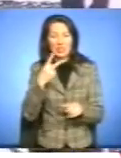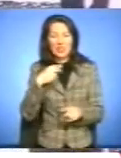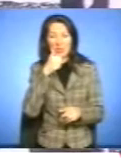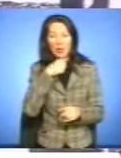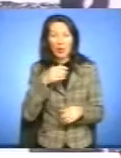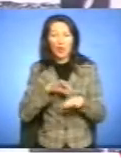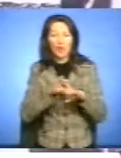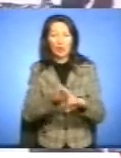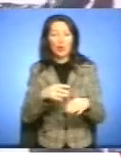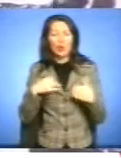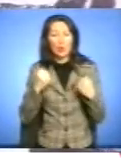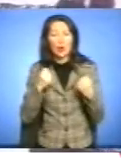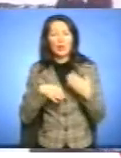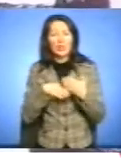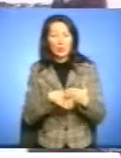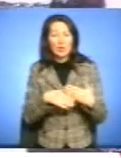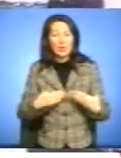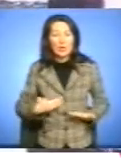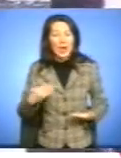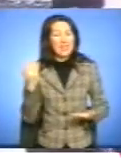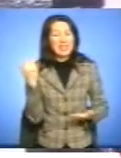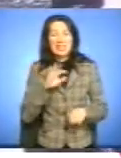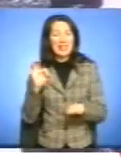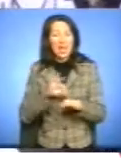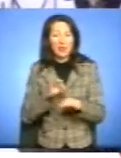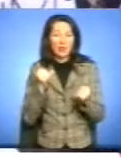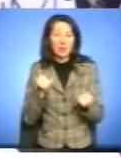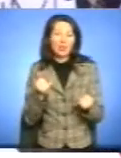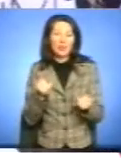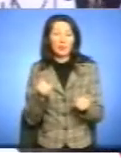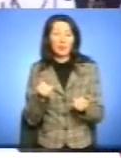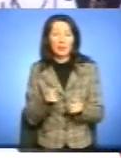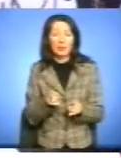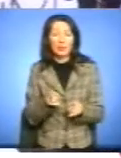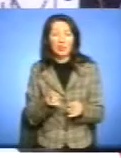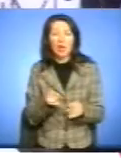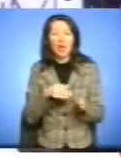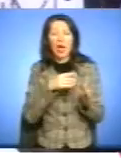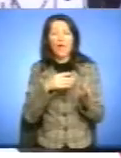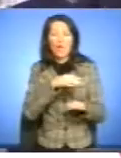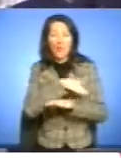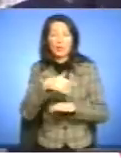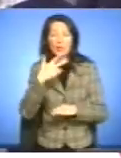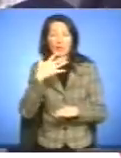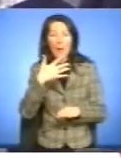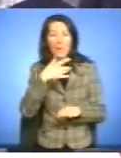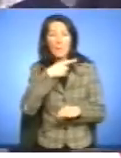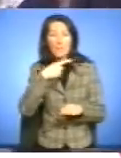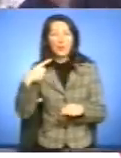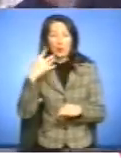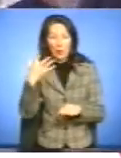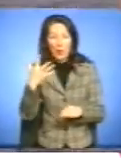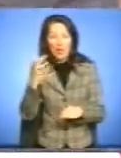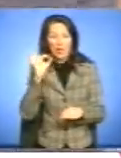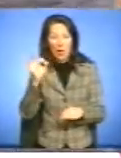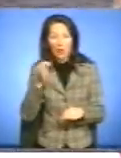життя. Раніше не хворів, добрий час сказати, а зараз тим більше. На вулиці 5 градусів нижче нуля. Це не зупинило новачка Ларису